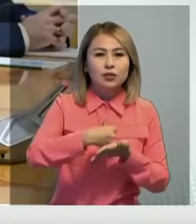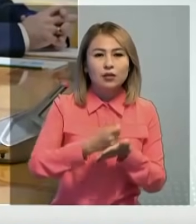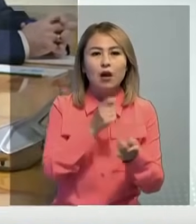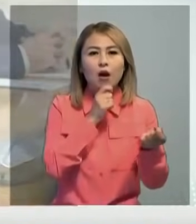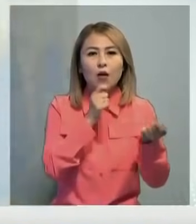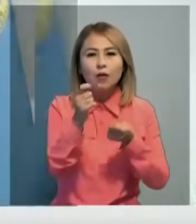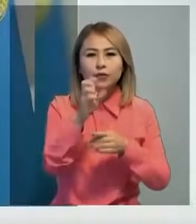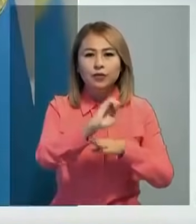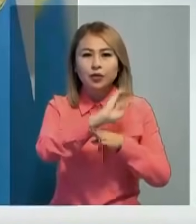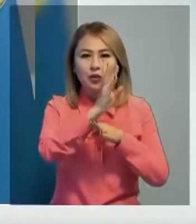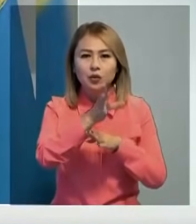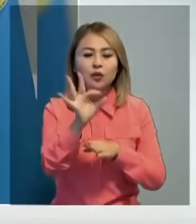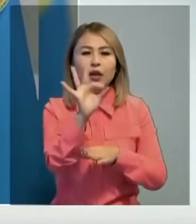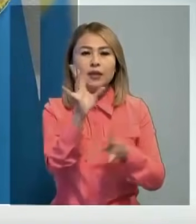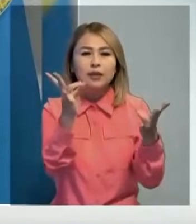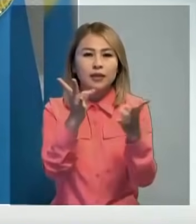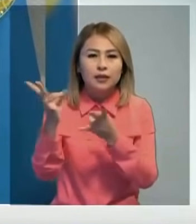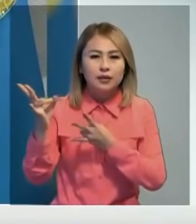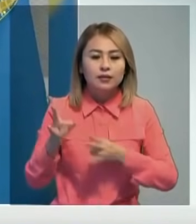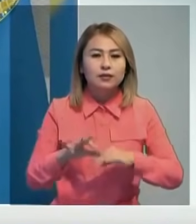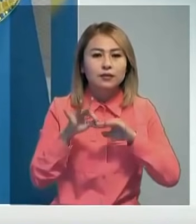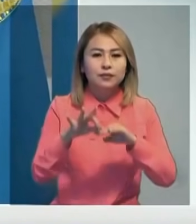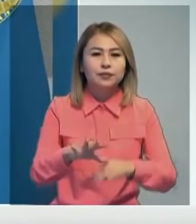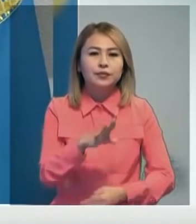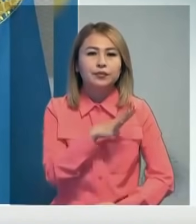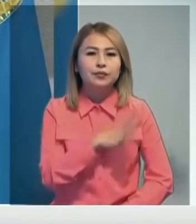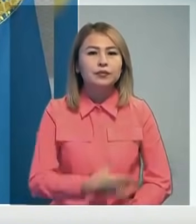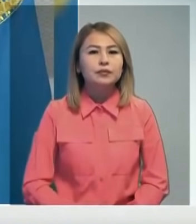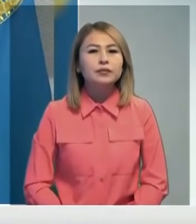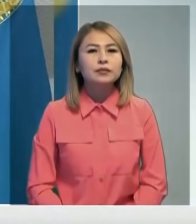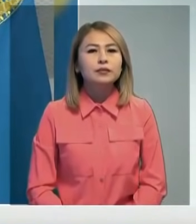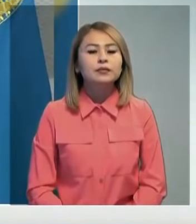Азиядағы тұрақтылық пен қауіпсіздікті қамтамасыз етуге ниетті екенін жеткізді.